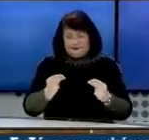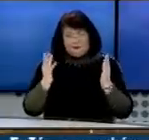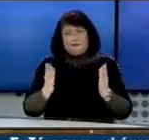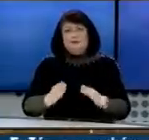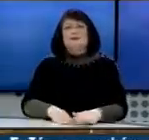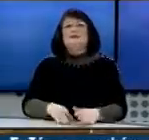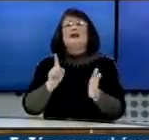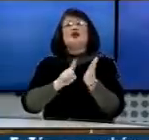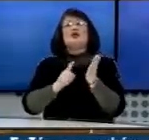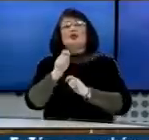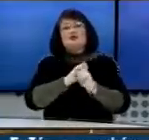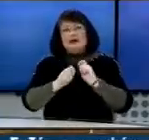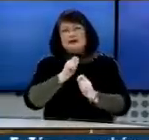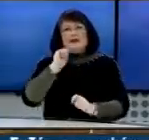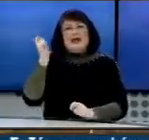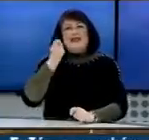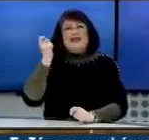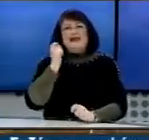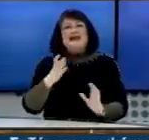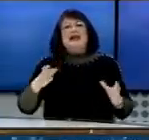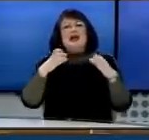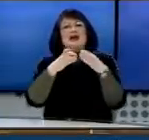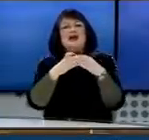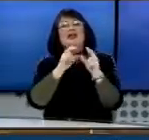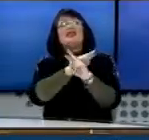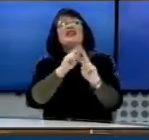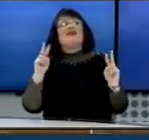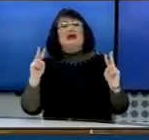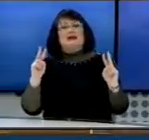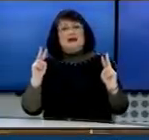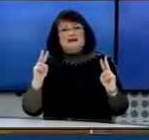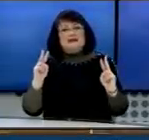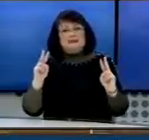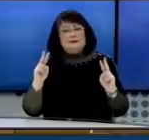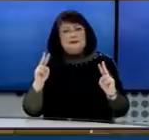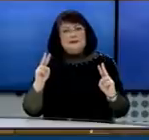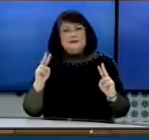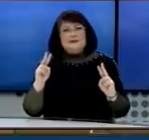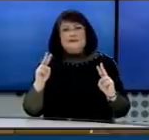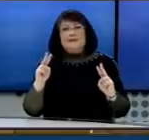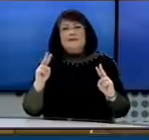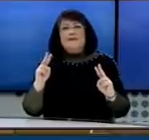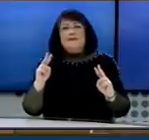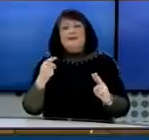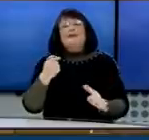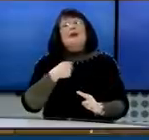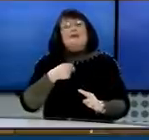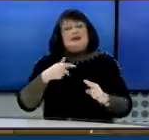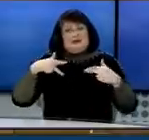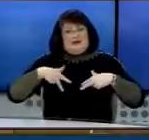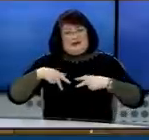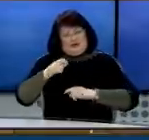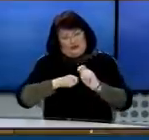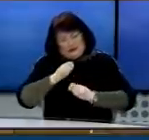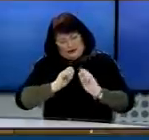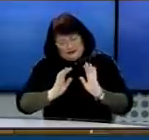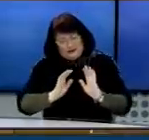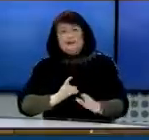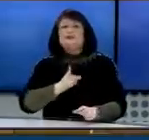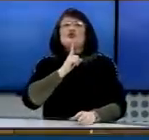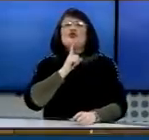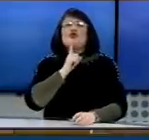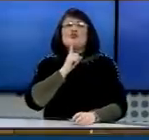Θεσμοθέτηση της Εθνικής Αρχής Διαφάνειας αποτέλεσε έργο αυτής της κυβέρνησης,